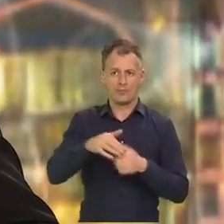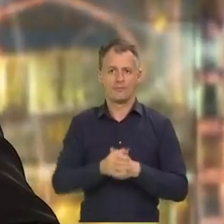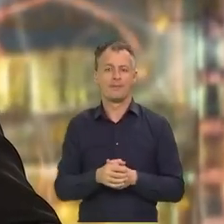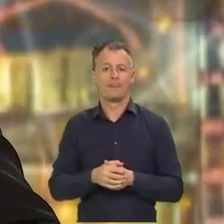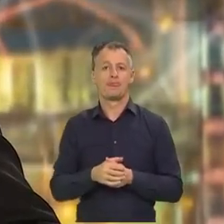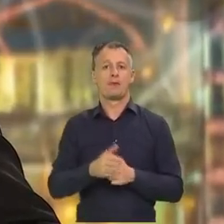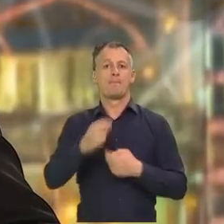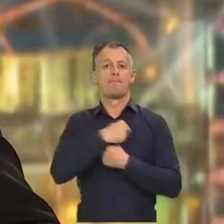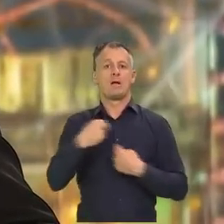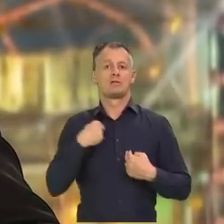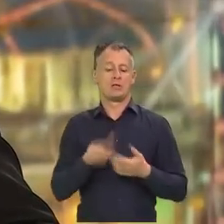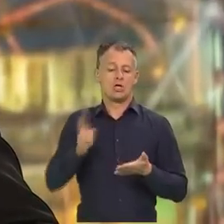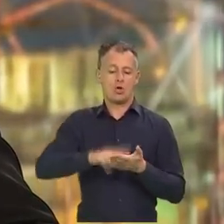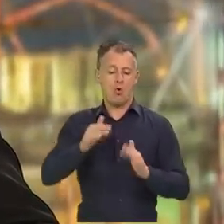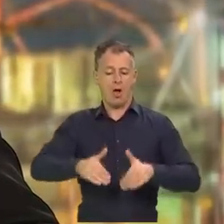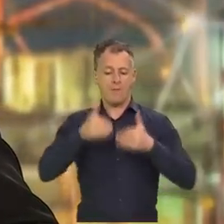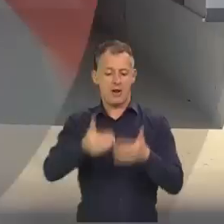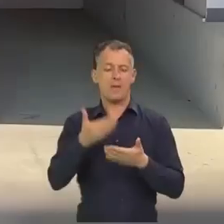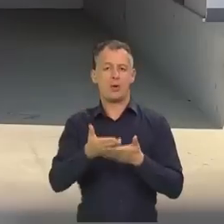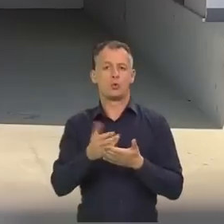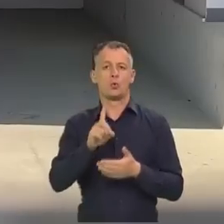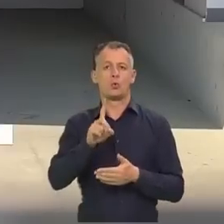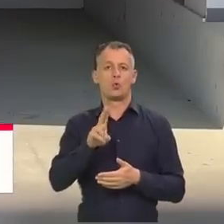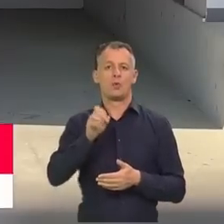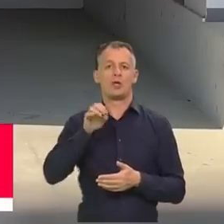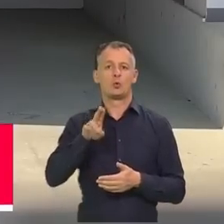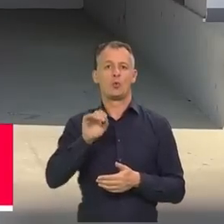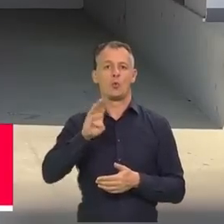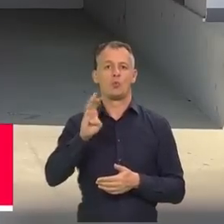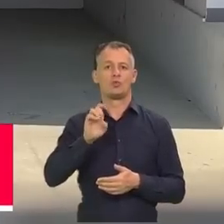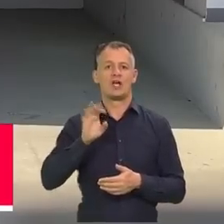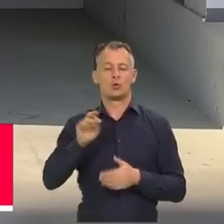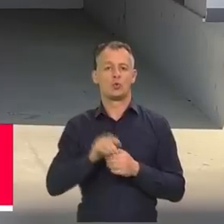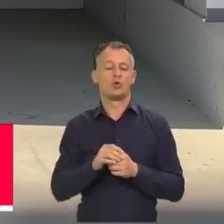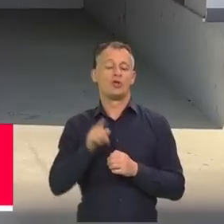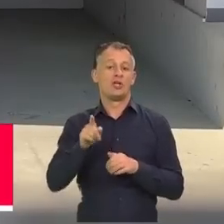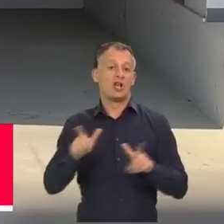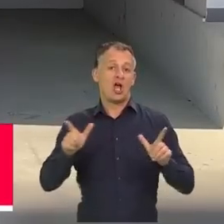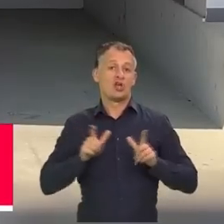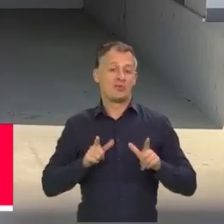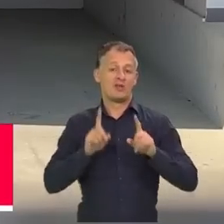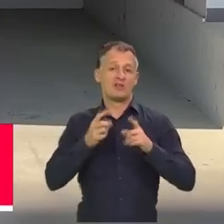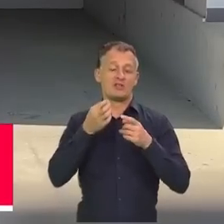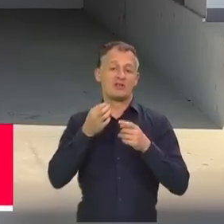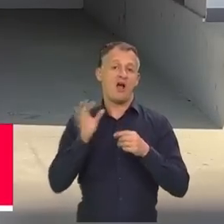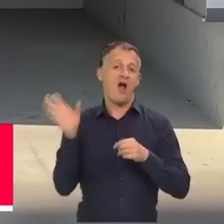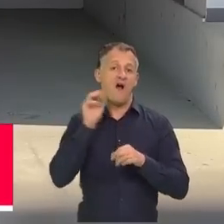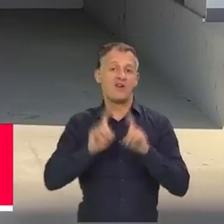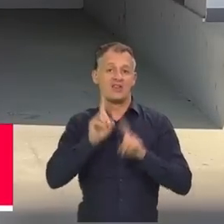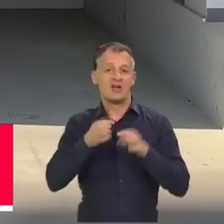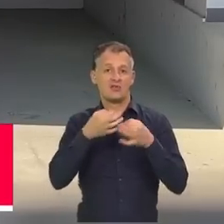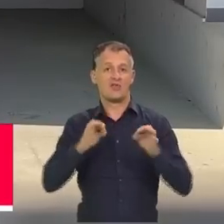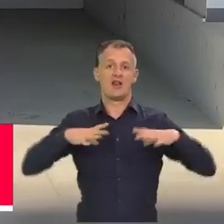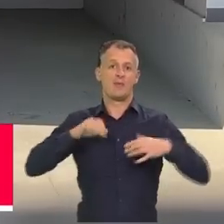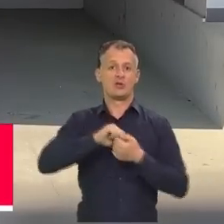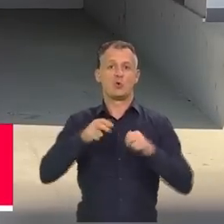Magistrații au amânat din nou decizia în cazul lui Dumitru Buzatu. Baronul din Vaslui încă așteaptă să afle dacă va fi liber. Detalii vă